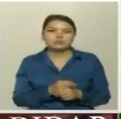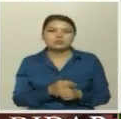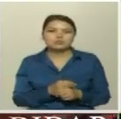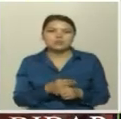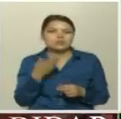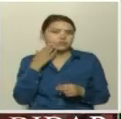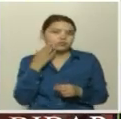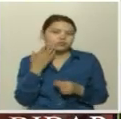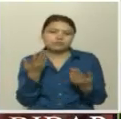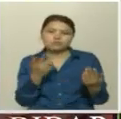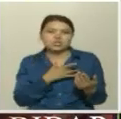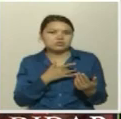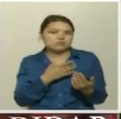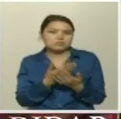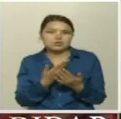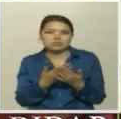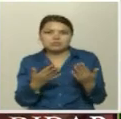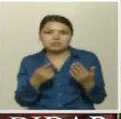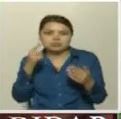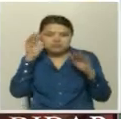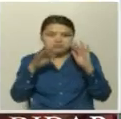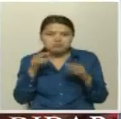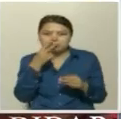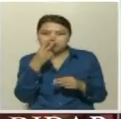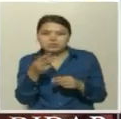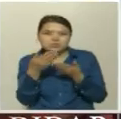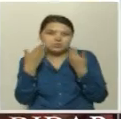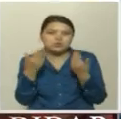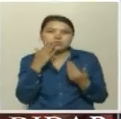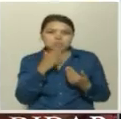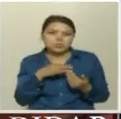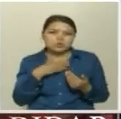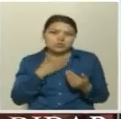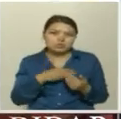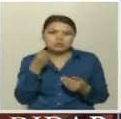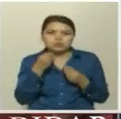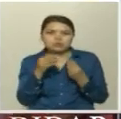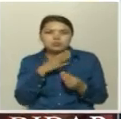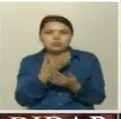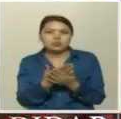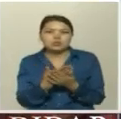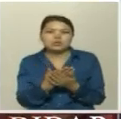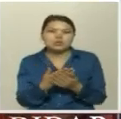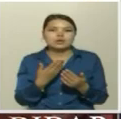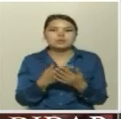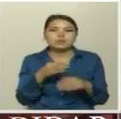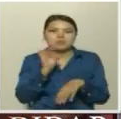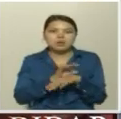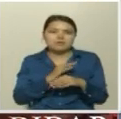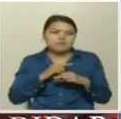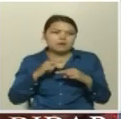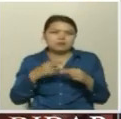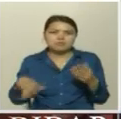Вроде подозрительных продуктов, по их словам, не было. Одновременное посещение, одновременно заболели